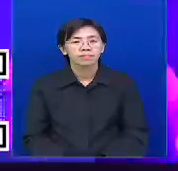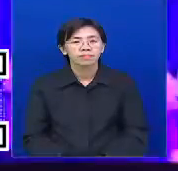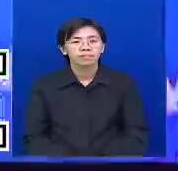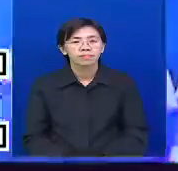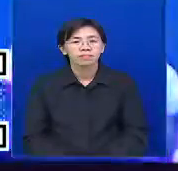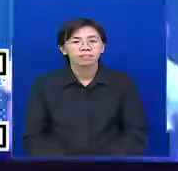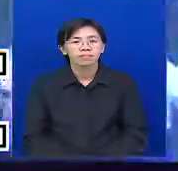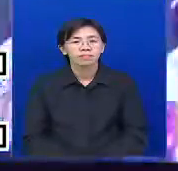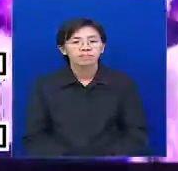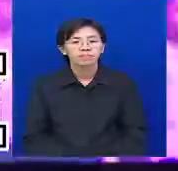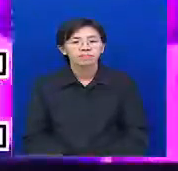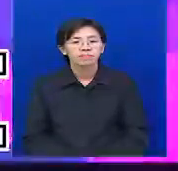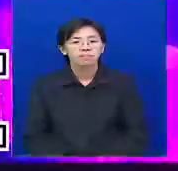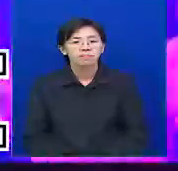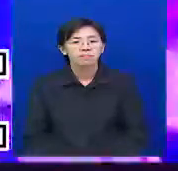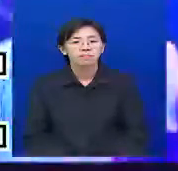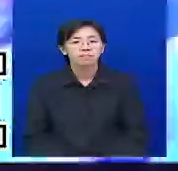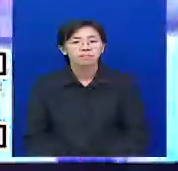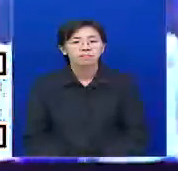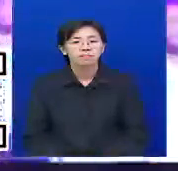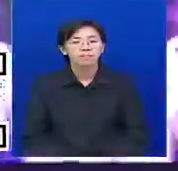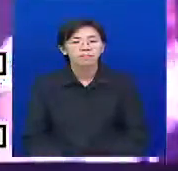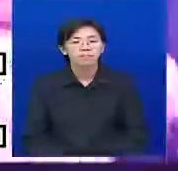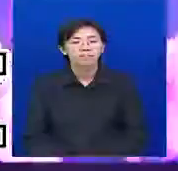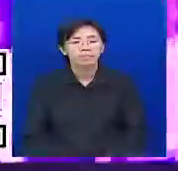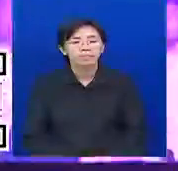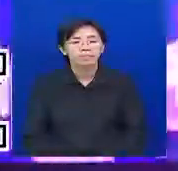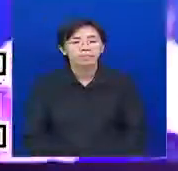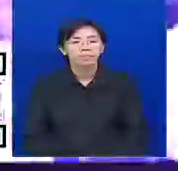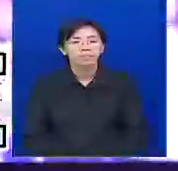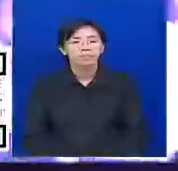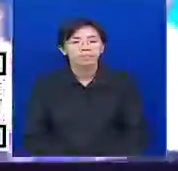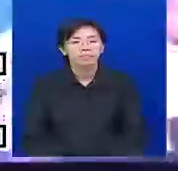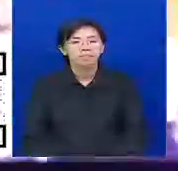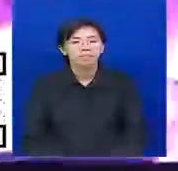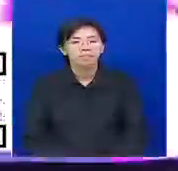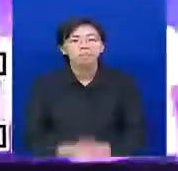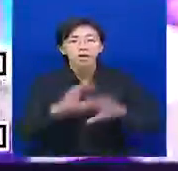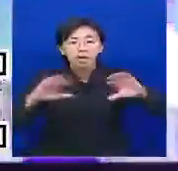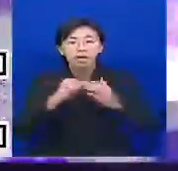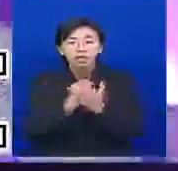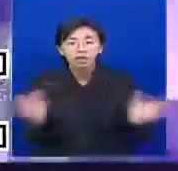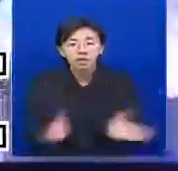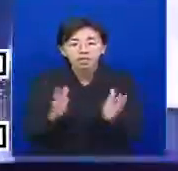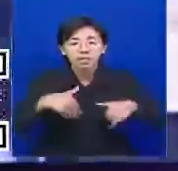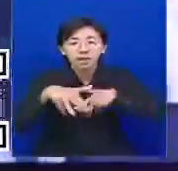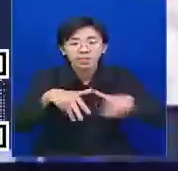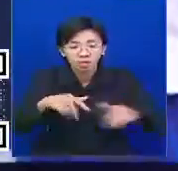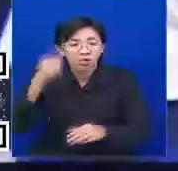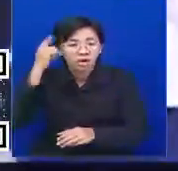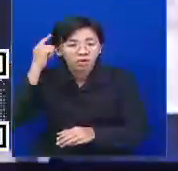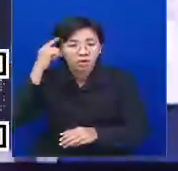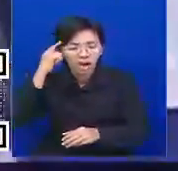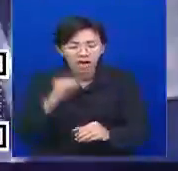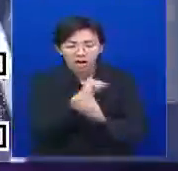ทุจริตและประพฤติมิชอบทุกรูปแบบขณะเดียวกันรัฐต้องมีหน้าที่สนับสนุนส่งเสริมให้ประชาชนรับรู้ถึงอันตรายของการทุ